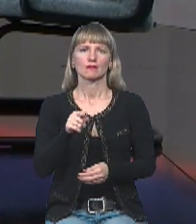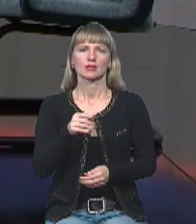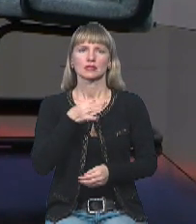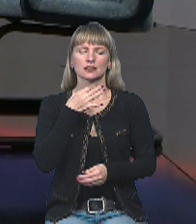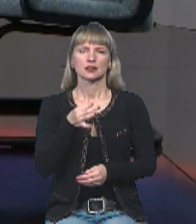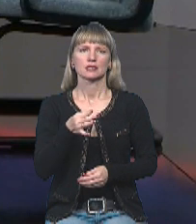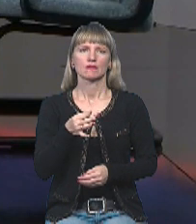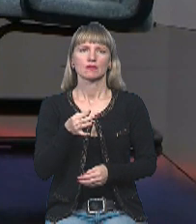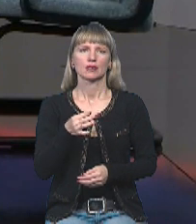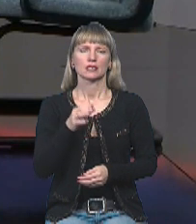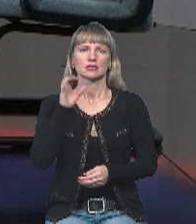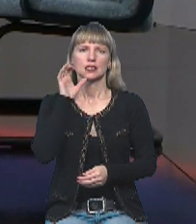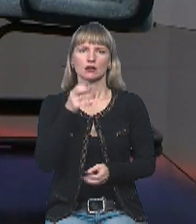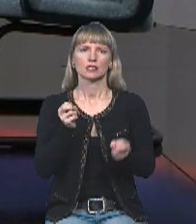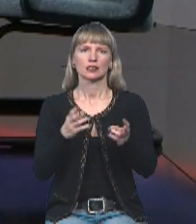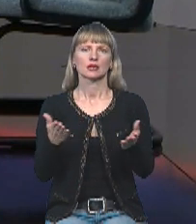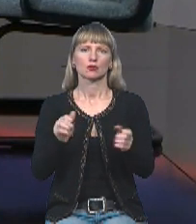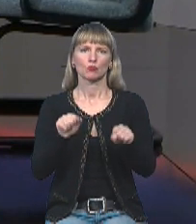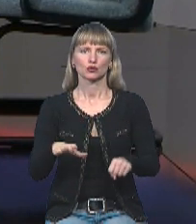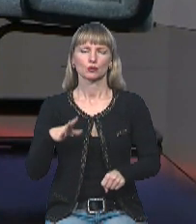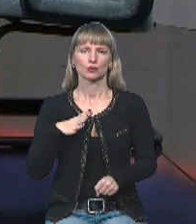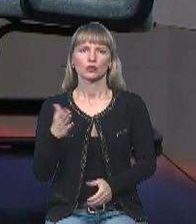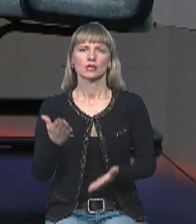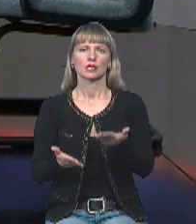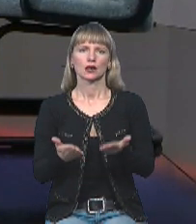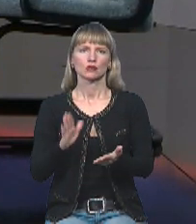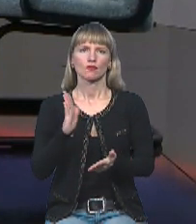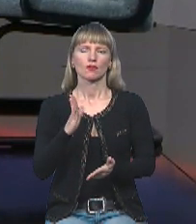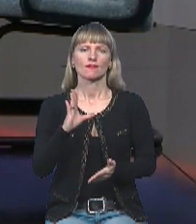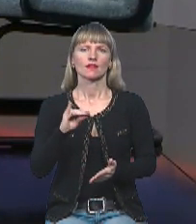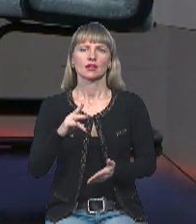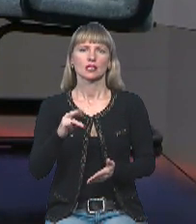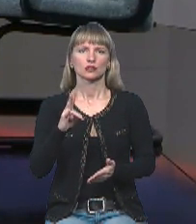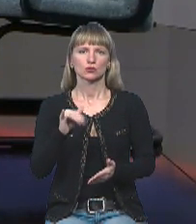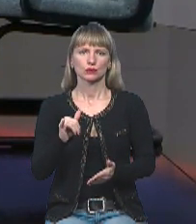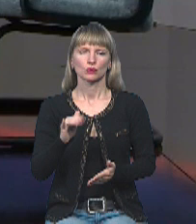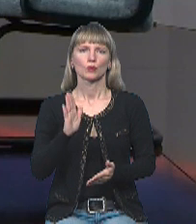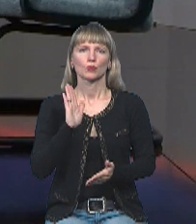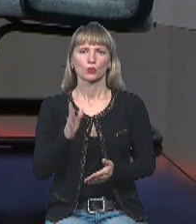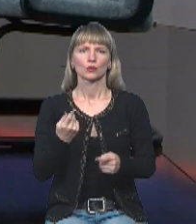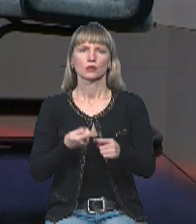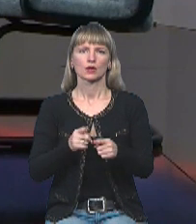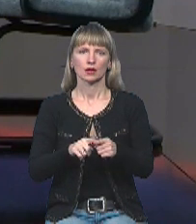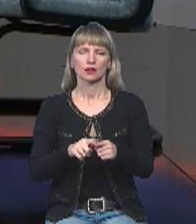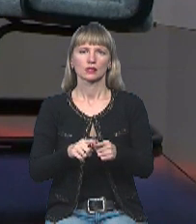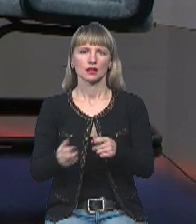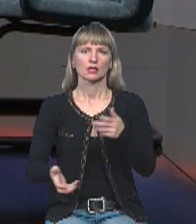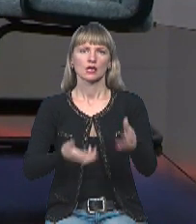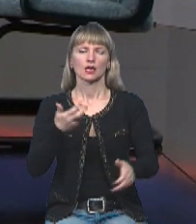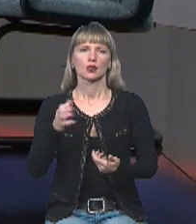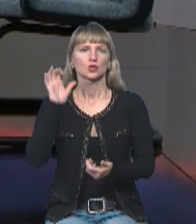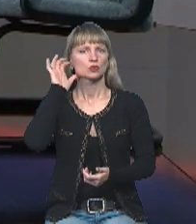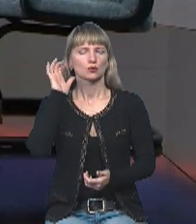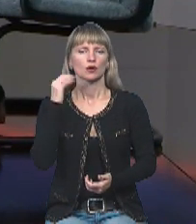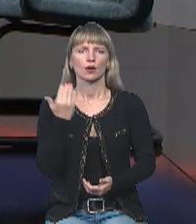просили, найсерйозніші ризики, які можуть бути, якщо в Вільнянську, ну от на цій території, буде все-таки розроблений кар'єр.